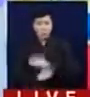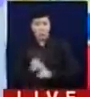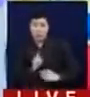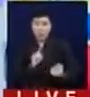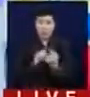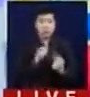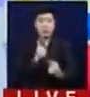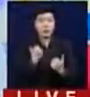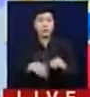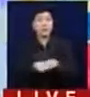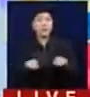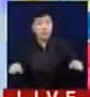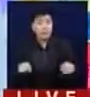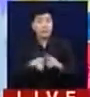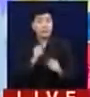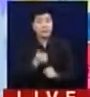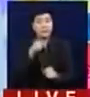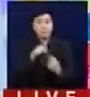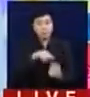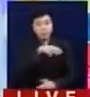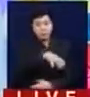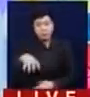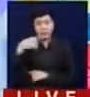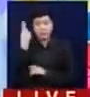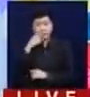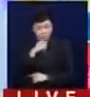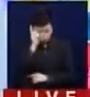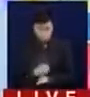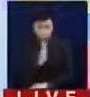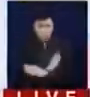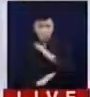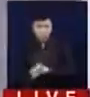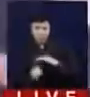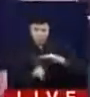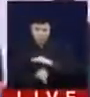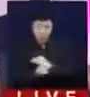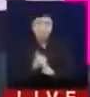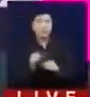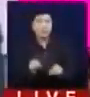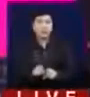ได้สร้างมาตรฐานในแง่ของการแหล่งท่องเที่ยวว่าหนึ่งในนั้นเนี่ยจะต้องมีอารยสถาปัตย์